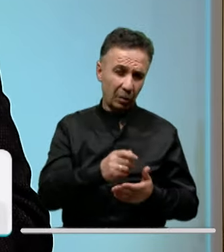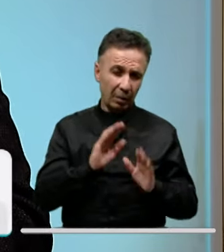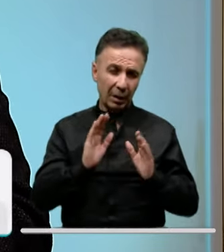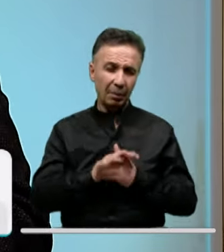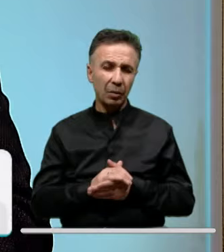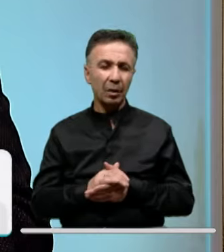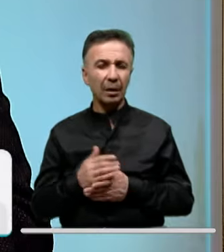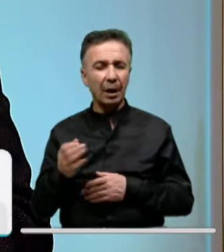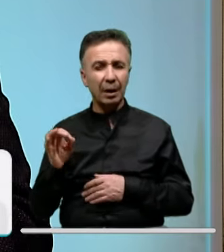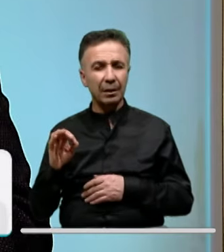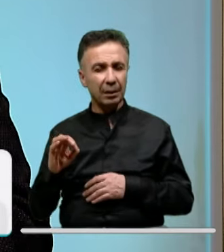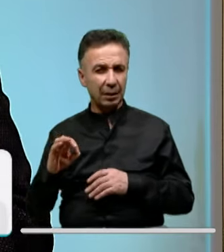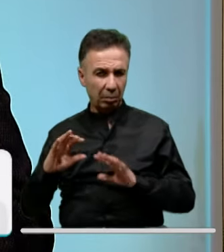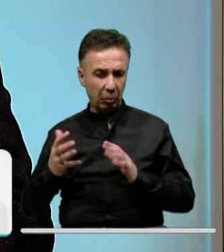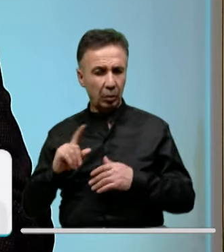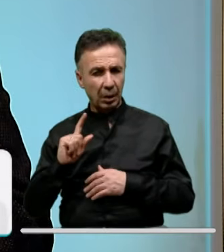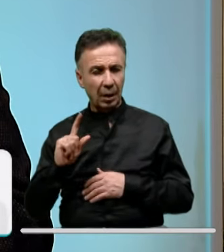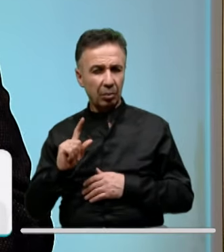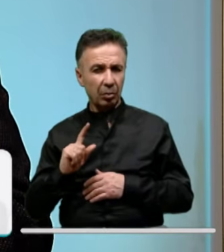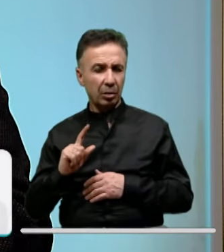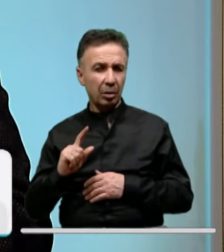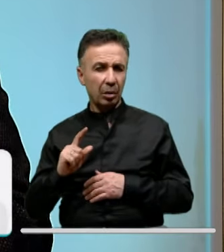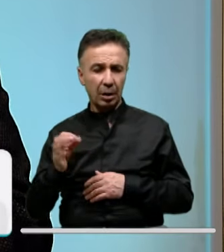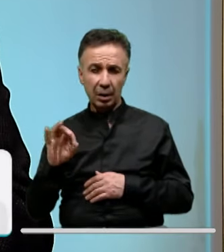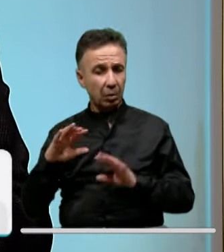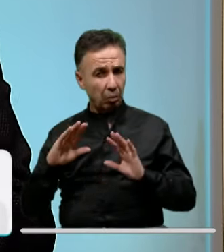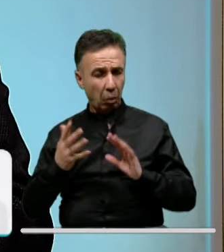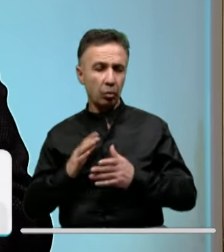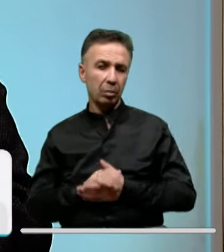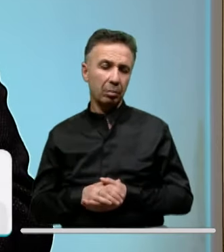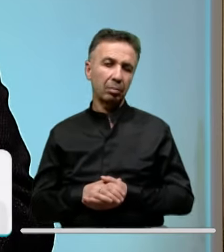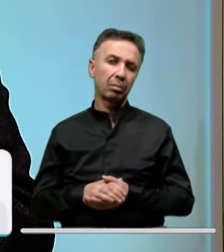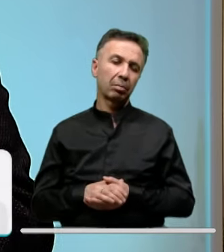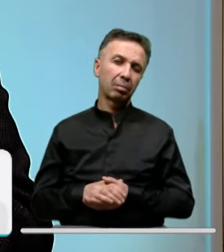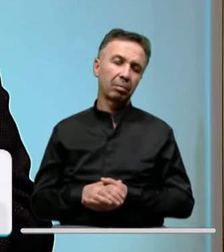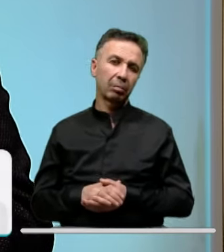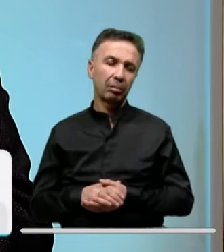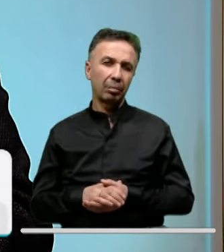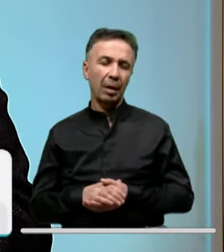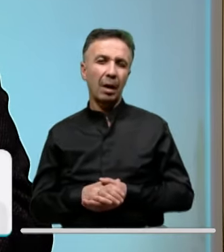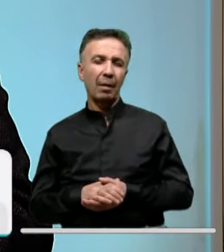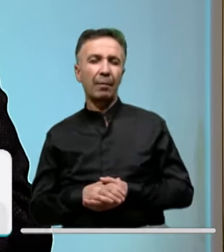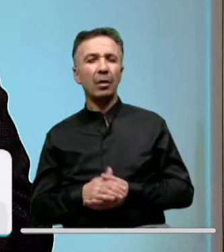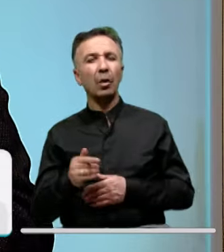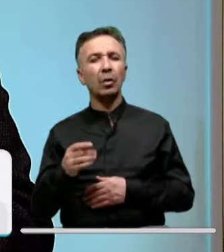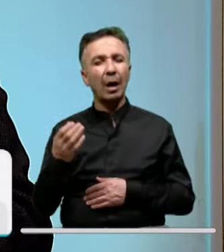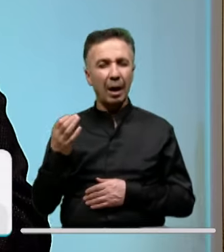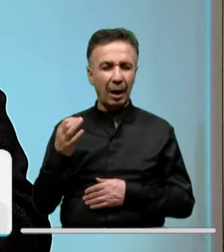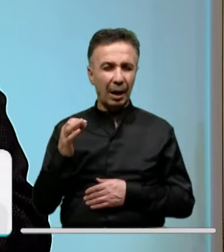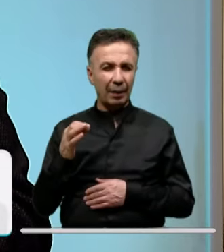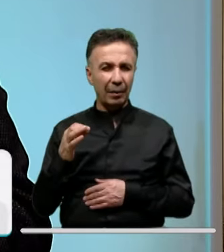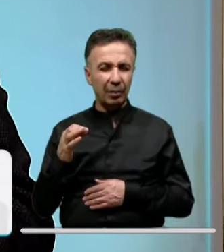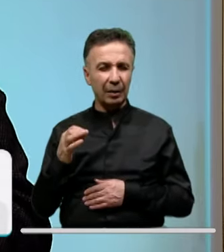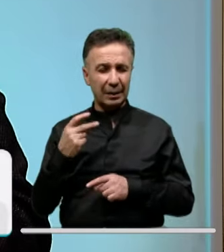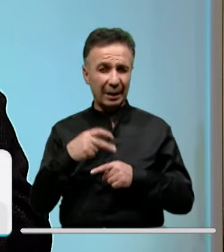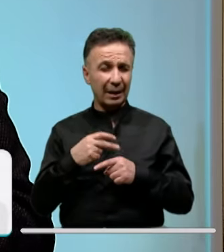anda bozdurmamız gerekiyorsa bozdururuz. Peki sorunun ikinci kısmında, efendim onu var ama ben onu taksitlerle buldukça